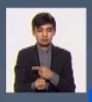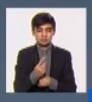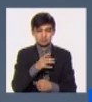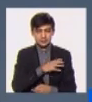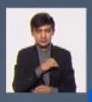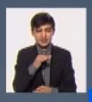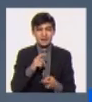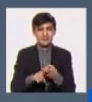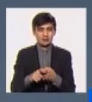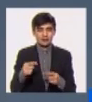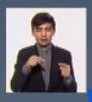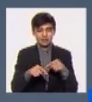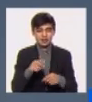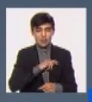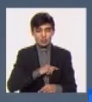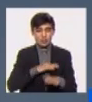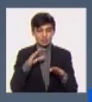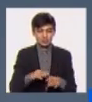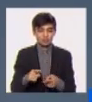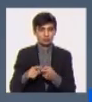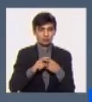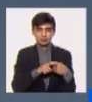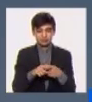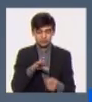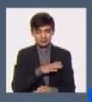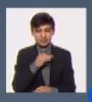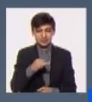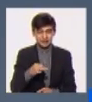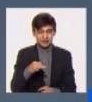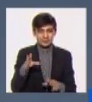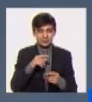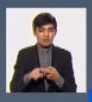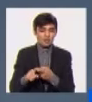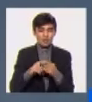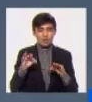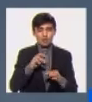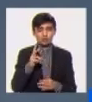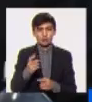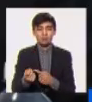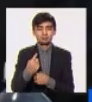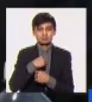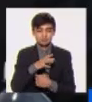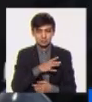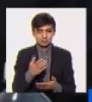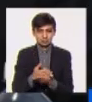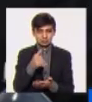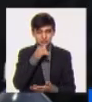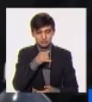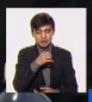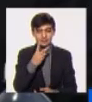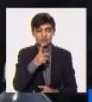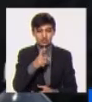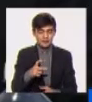Мамандар инфекцияны бір-біріне жұмыста жұқтырып алған. Бірақ әлі күнге дейін індеттің таралу ошағы табылмаған екен. Двое были помещены